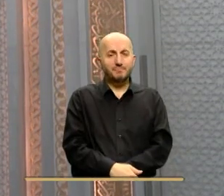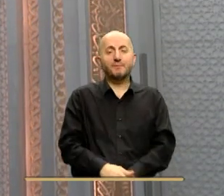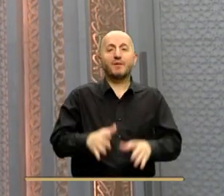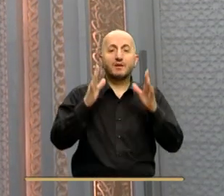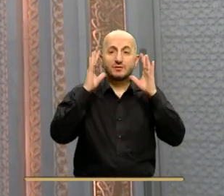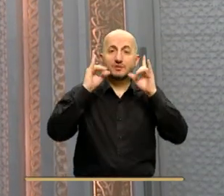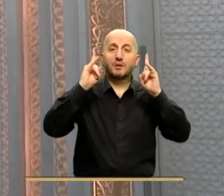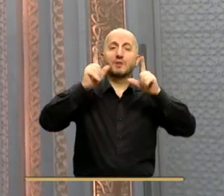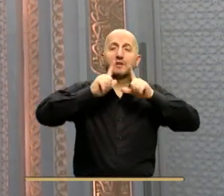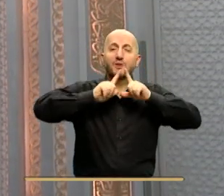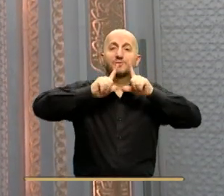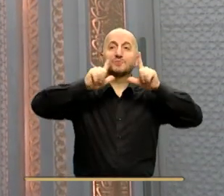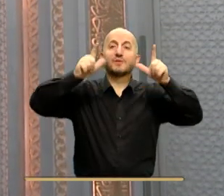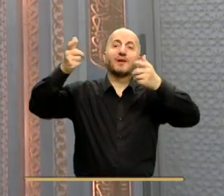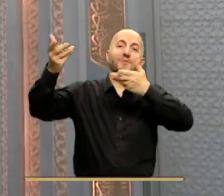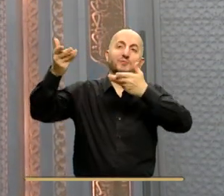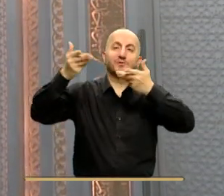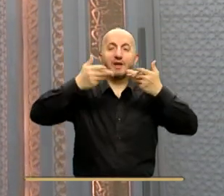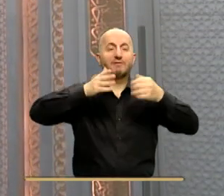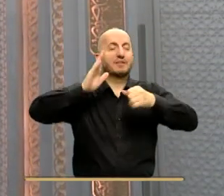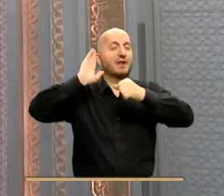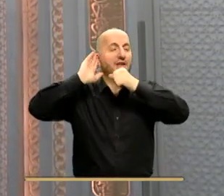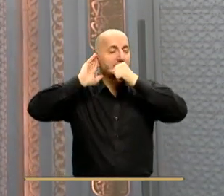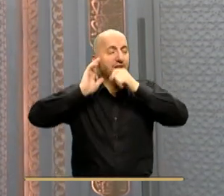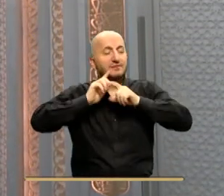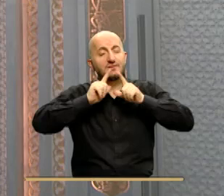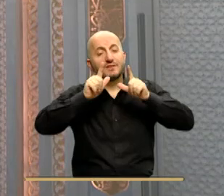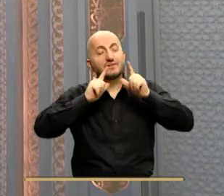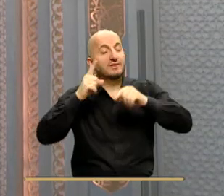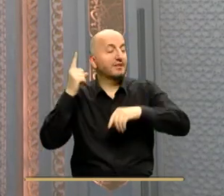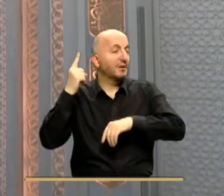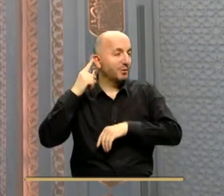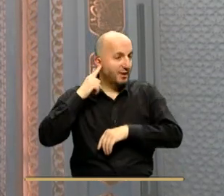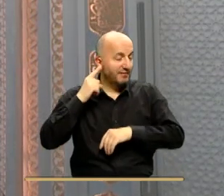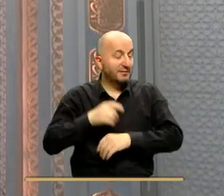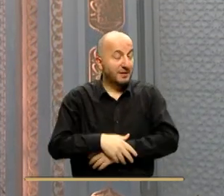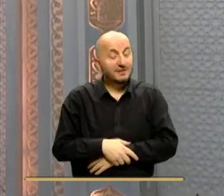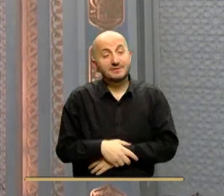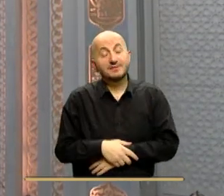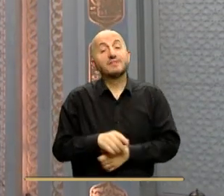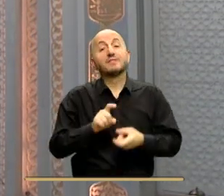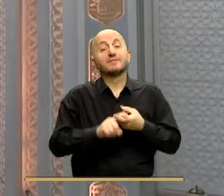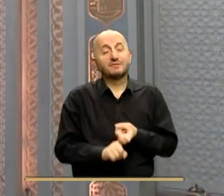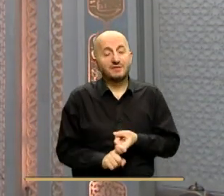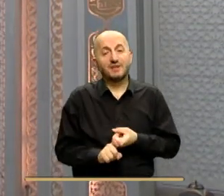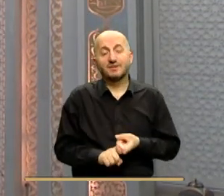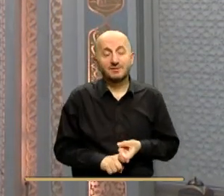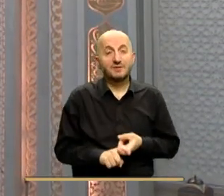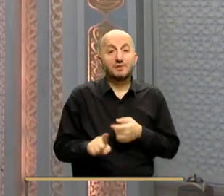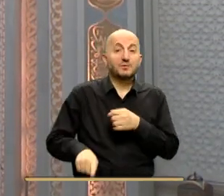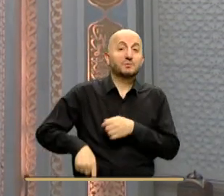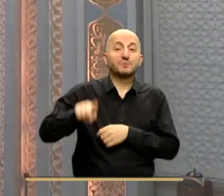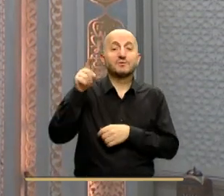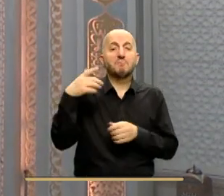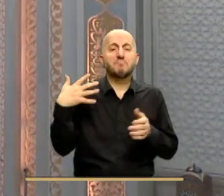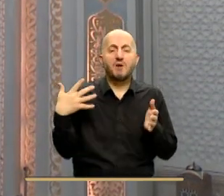Mabetlerden yükselen bu çağrıya ezan seslerine kulak vermek ve günde 5